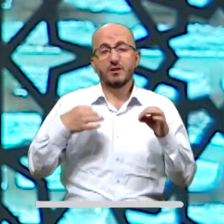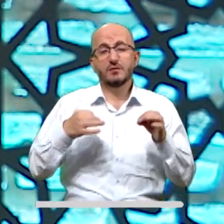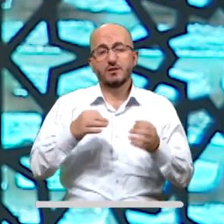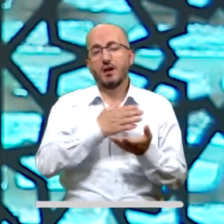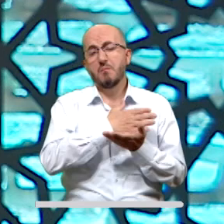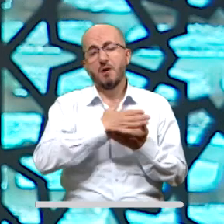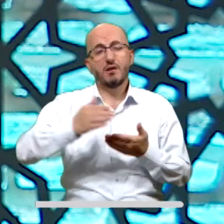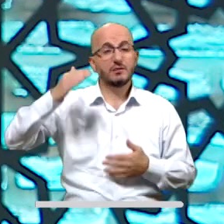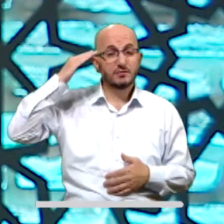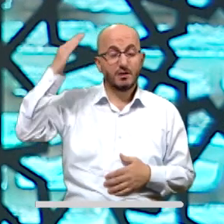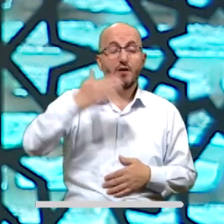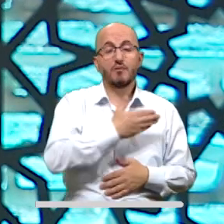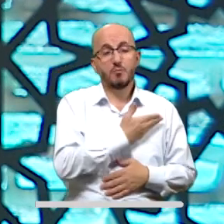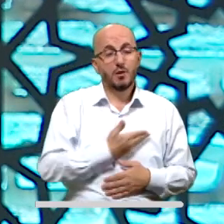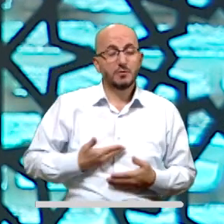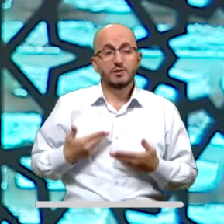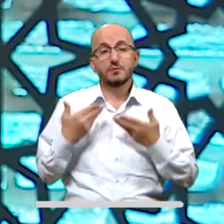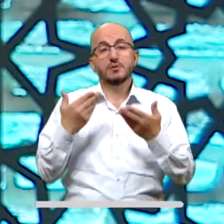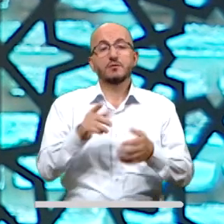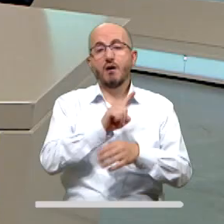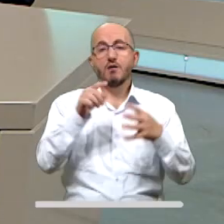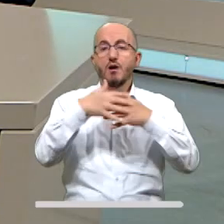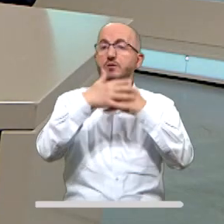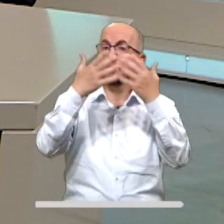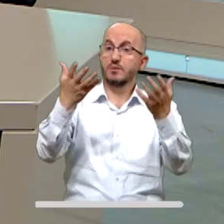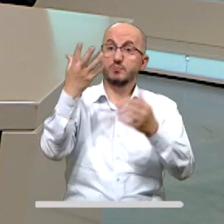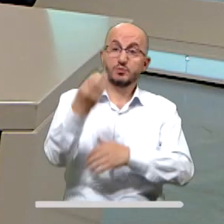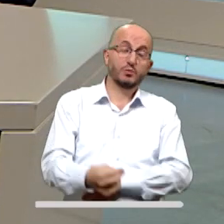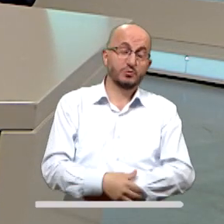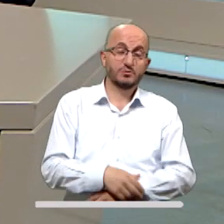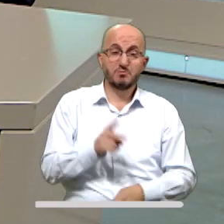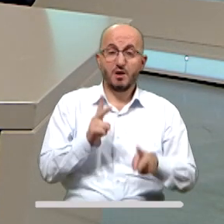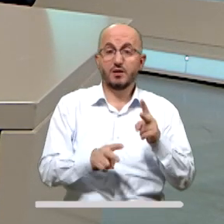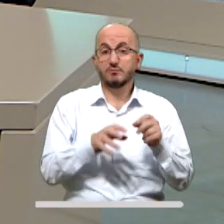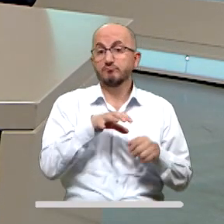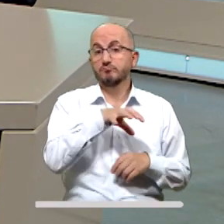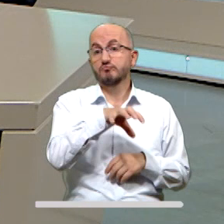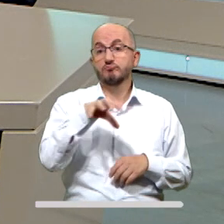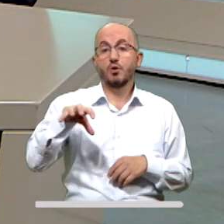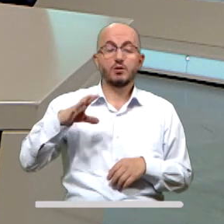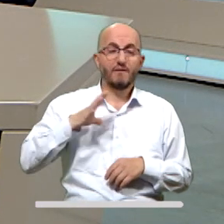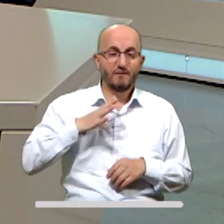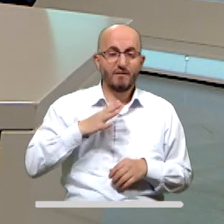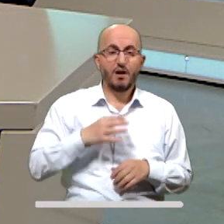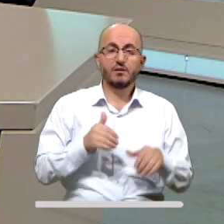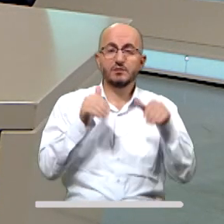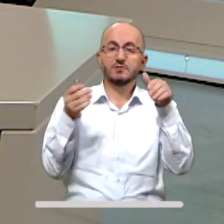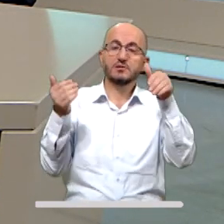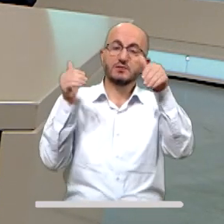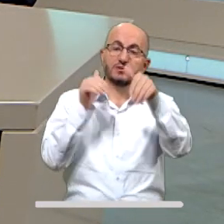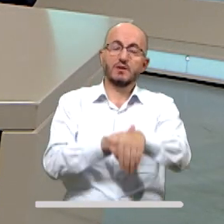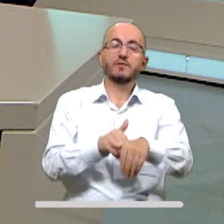baki selam ve muhabbetlerimizi iletiyoruz. Hayırlı akşamlarınız olsun. Evet, bazı yörelerde var hocam. Henüz defin gerçekleşir